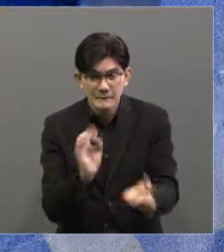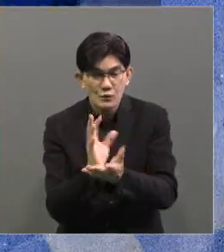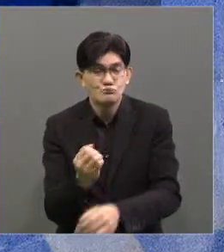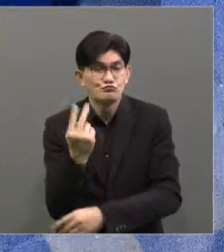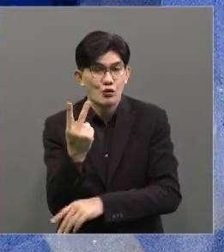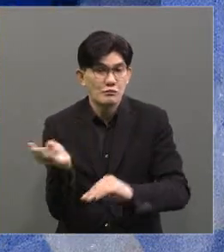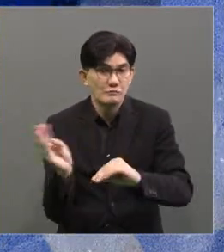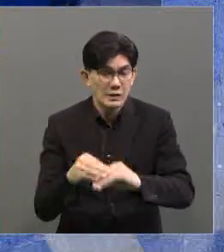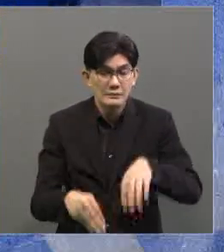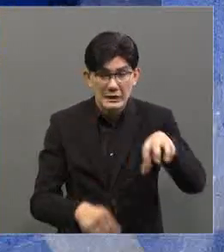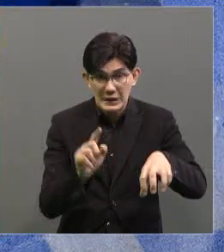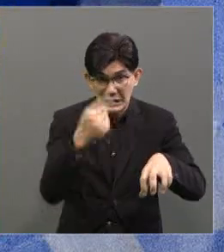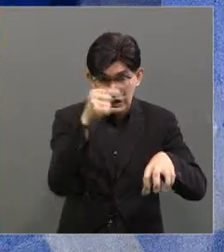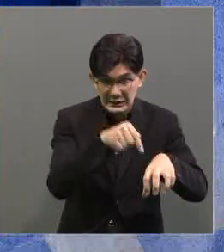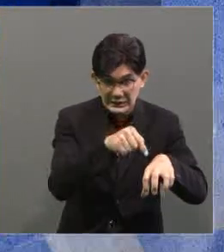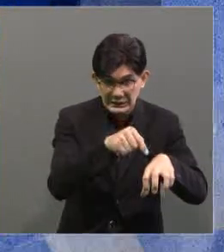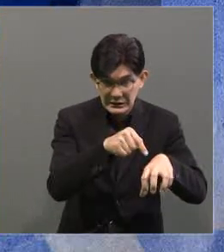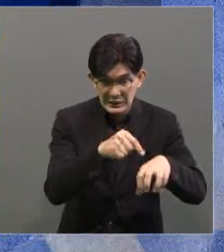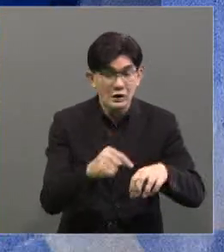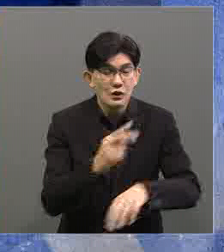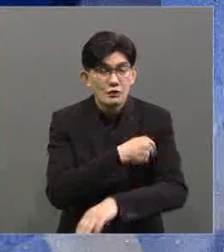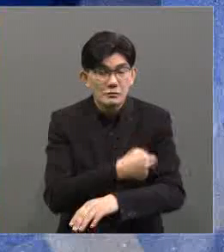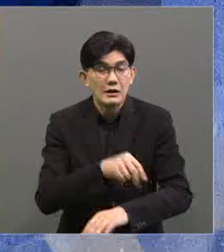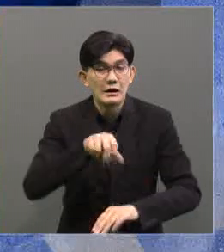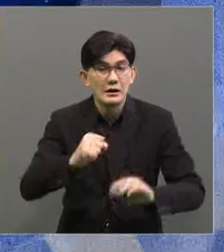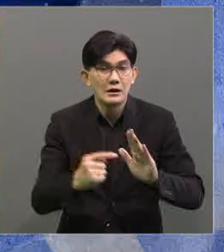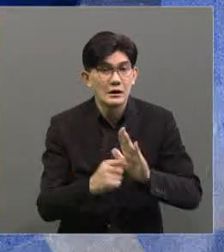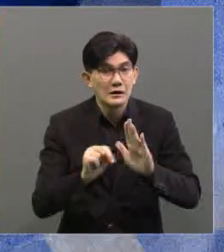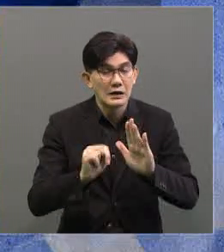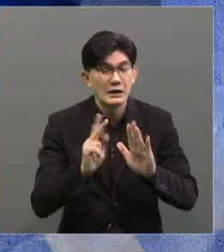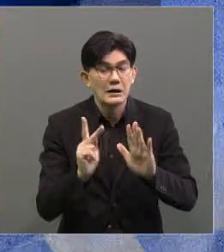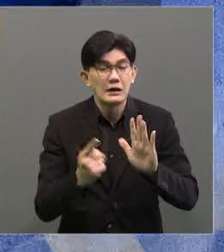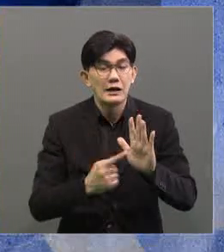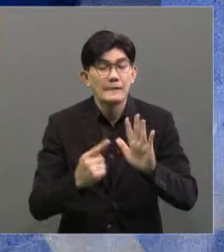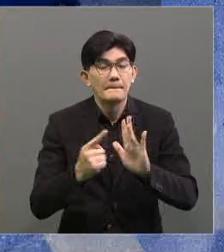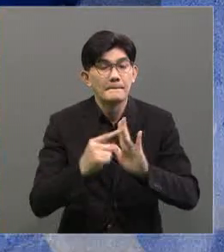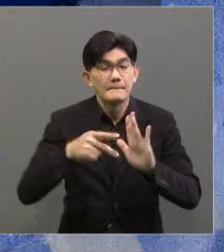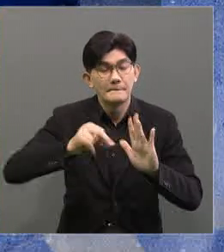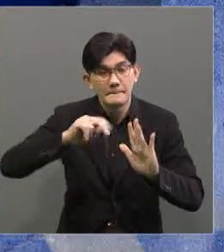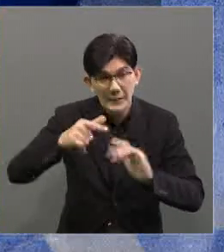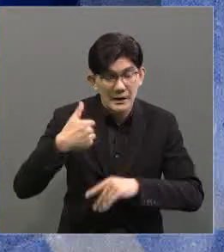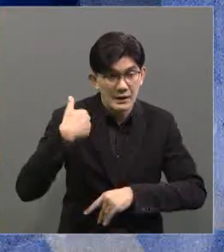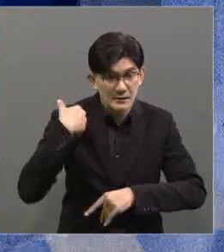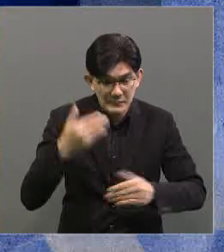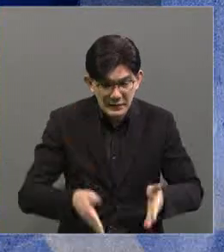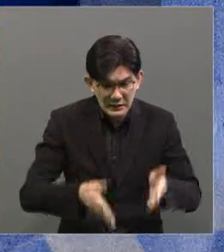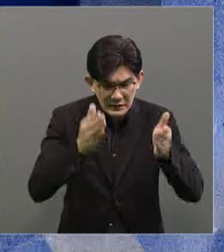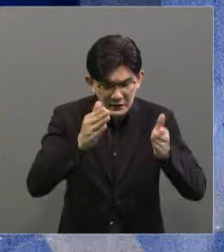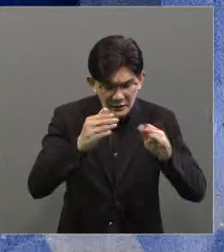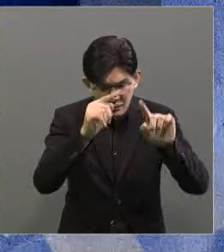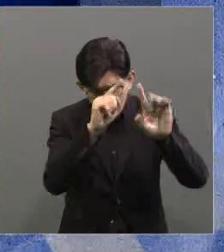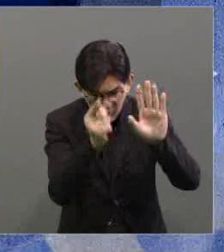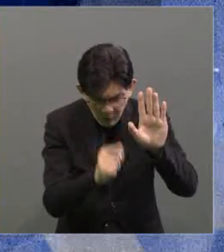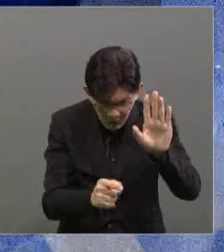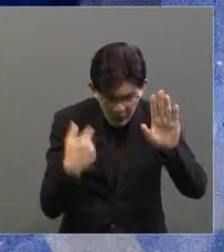แห่งด้วยแห่งแรกก็คือโรงพยาบาลสันกำแพงที่เขาไปเจอว่าอาคารมีรอยแตกรอยร้าวมีฝ้าเพดานตกล